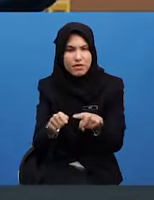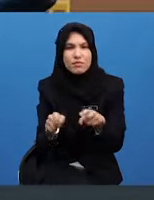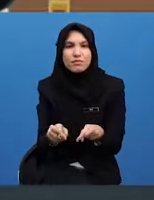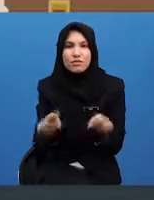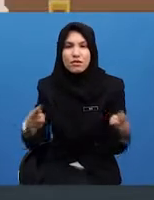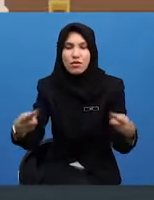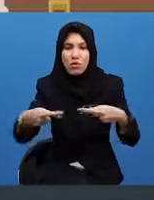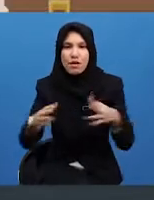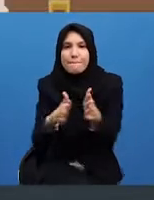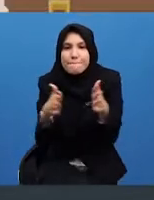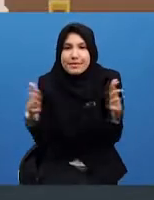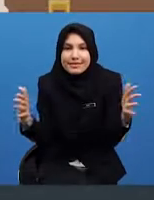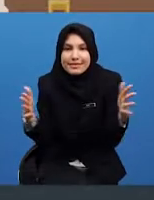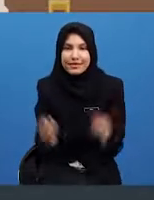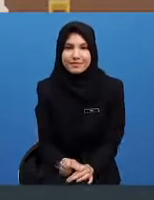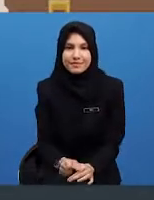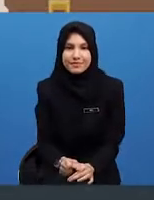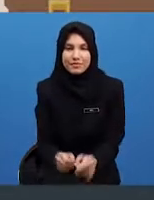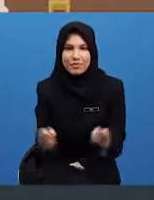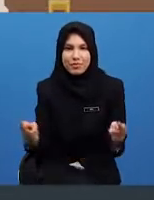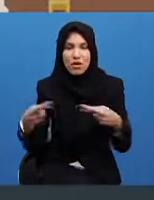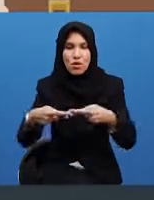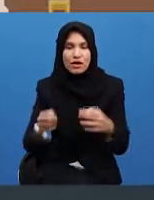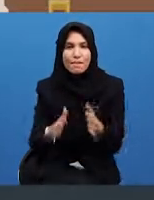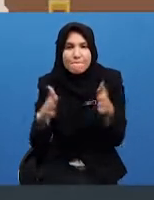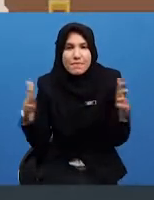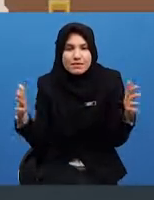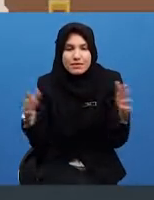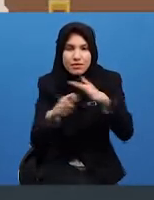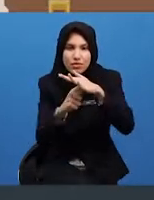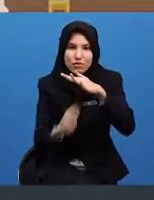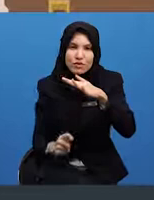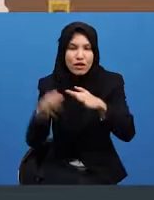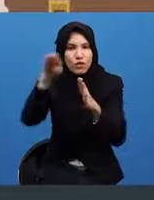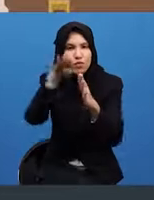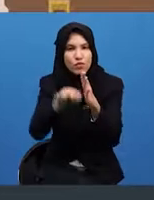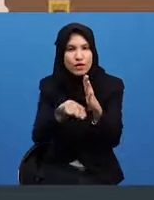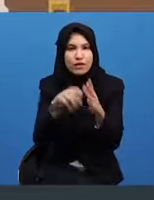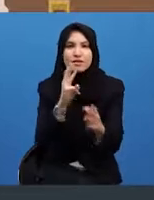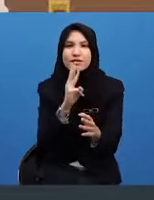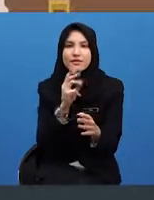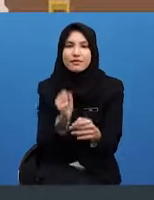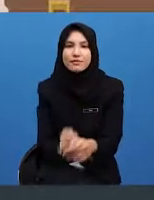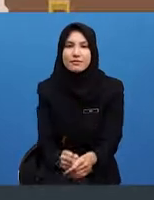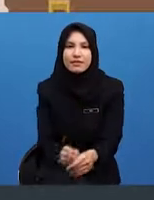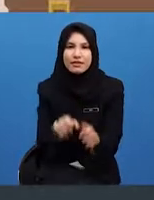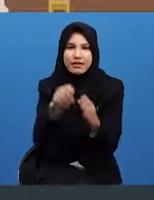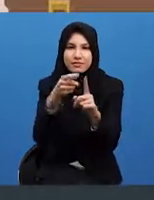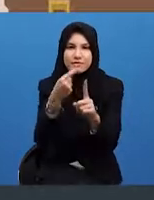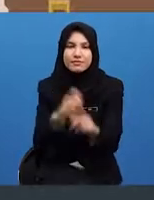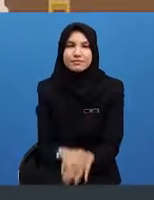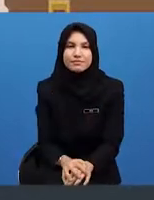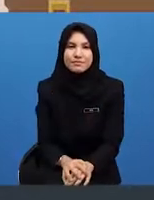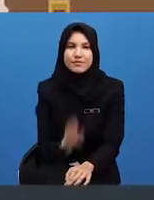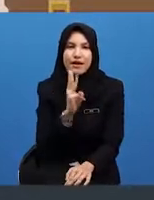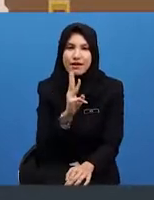yang besar ini menyebabkan ketumpatan kapal kurang daripada air. Itulah sebabnya